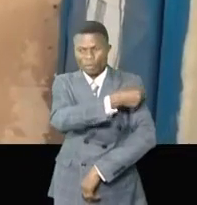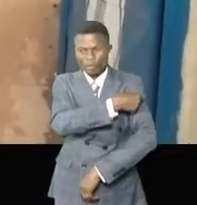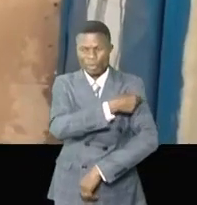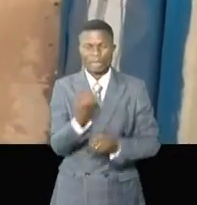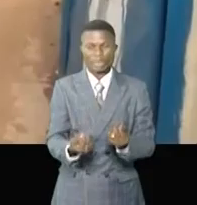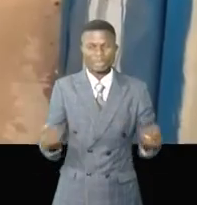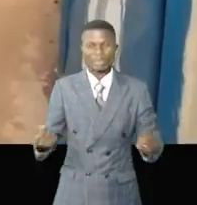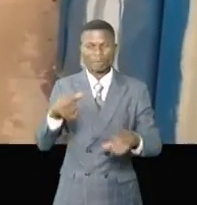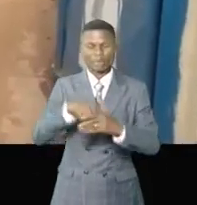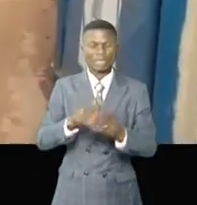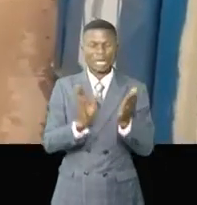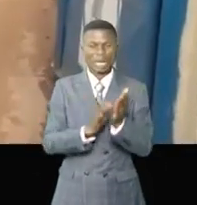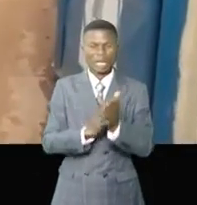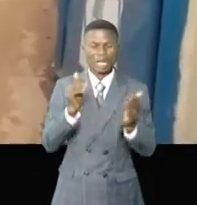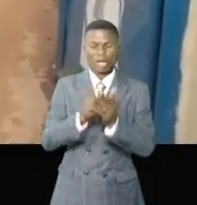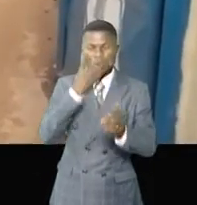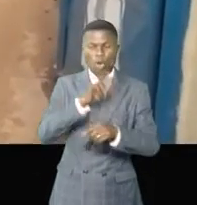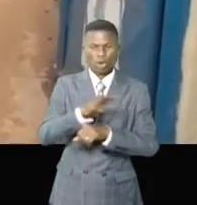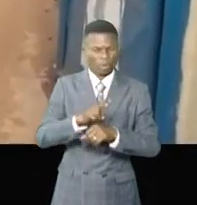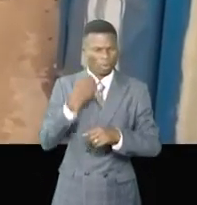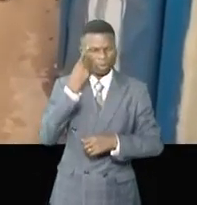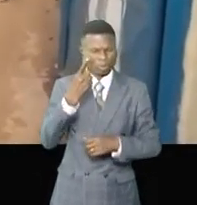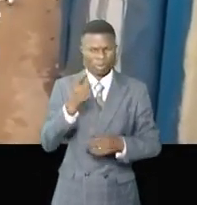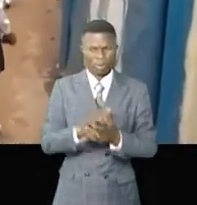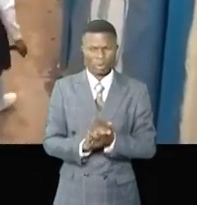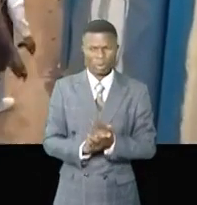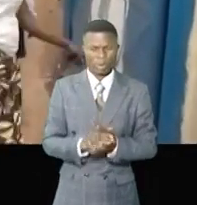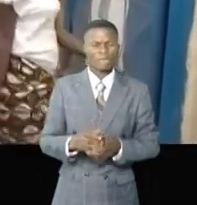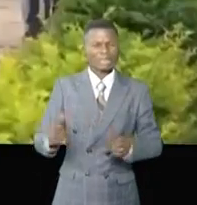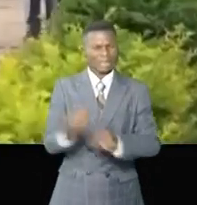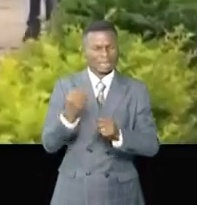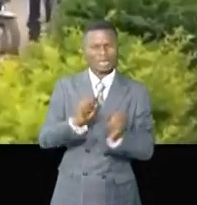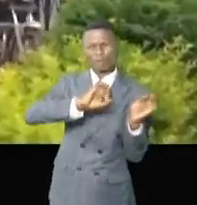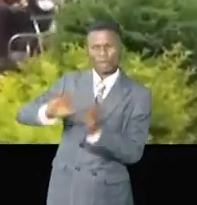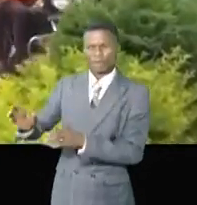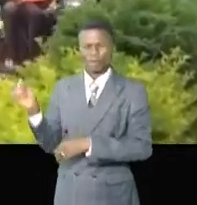vos enfants à l'école. C'est pour ça que vous nous voyez, nous avons jeté nos blousons pour venir ici.